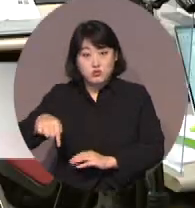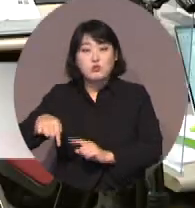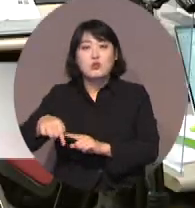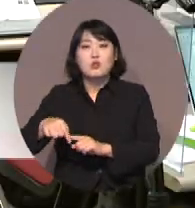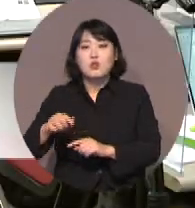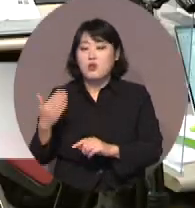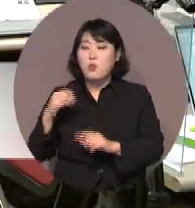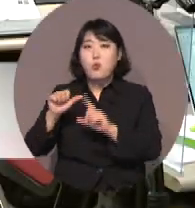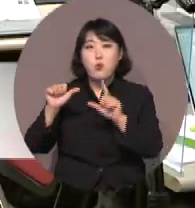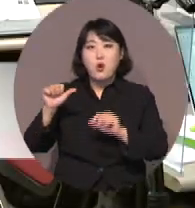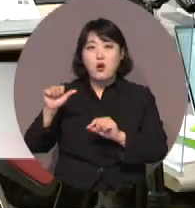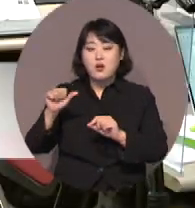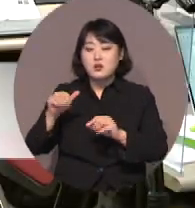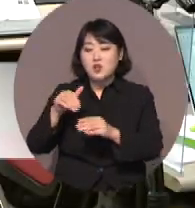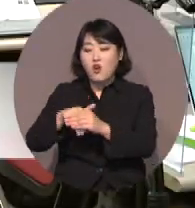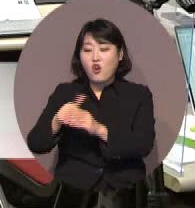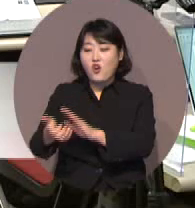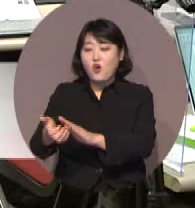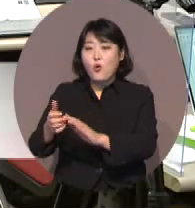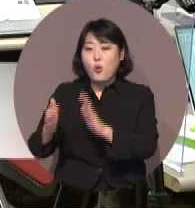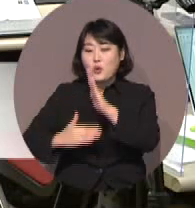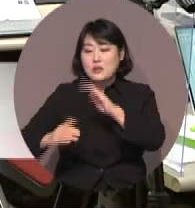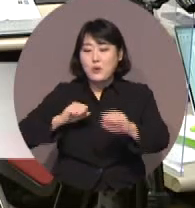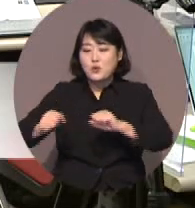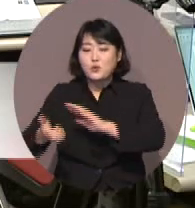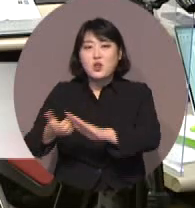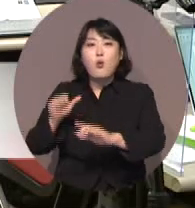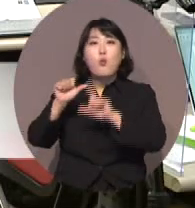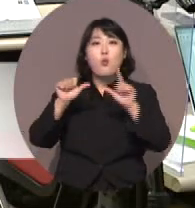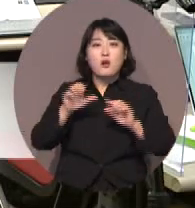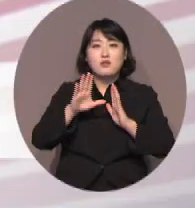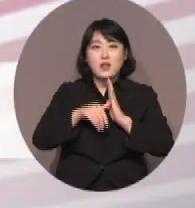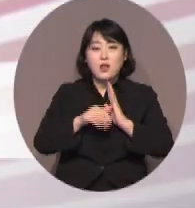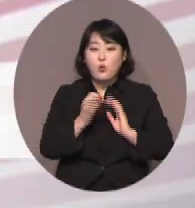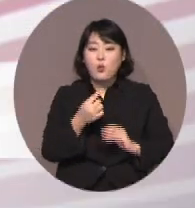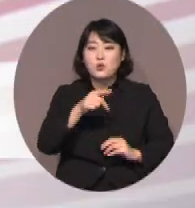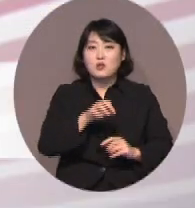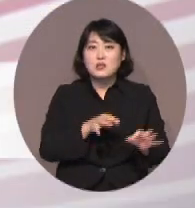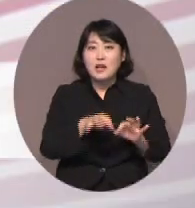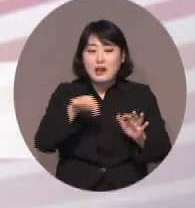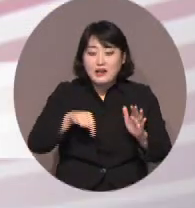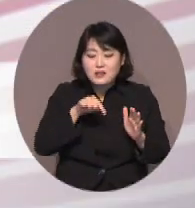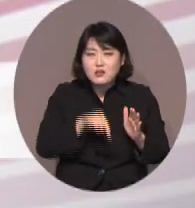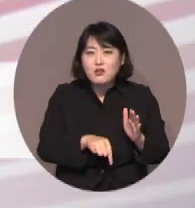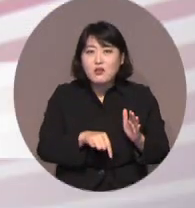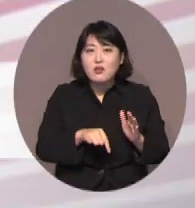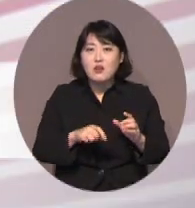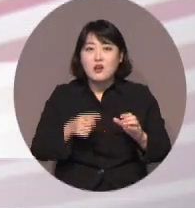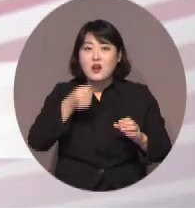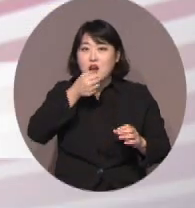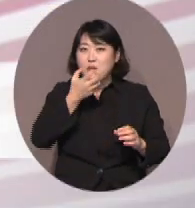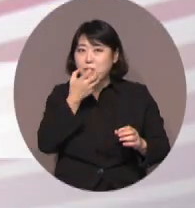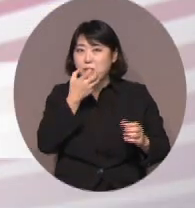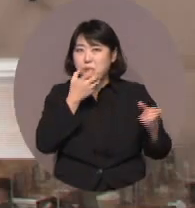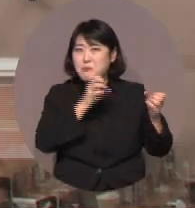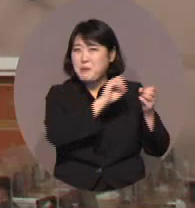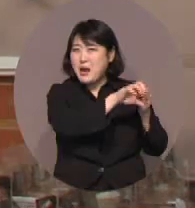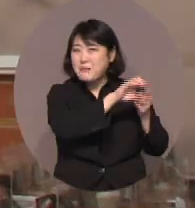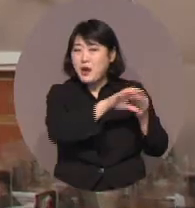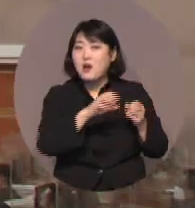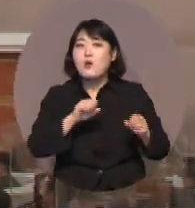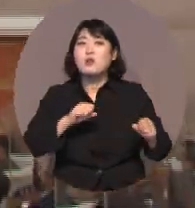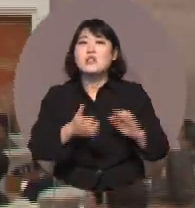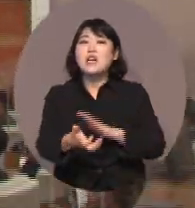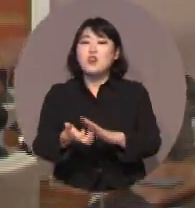5월 오정시장 중도매인 연합회 출범식에서 확성 장치를 들고 지지를 호소하는 등 사전선거